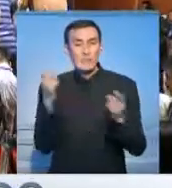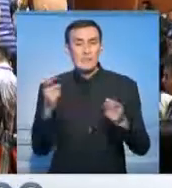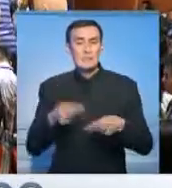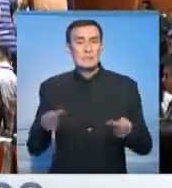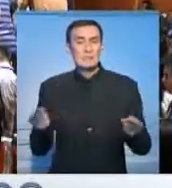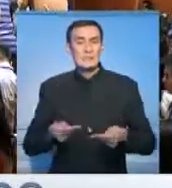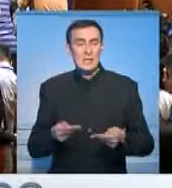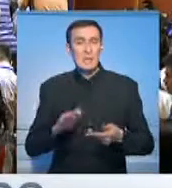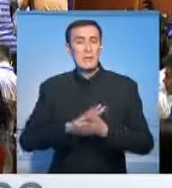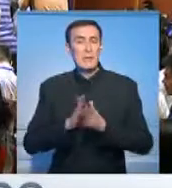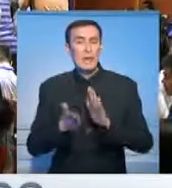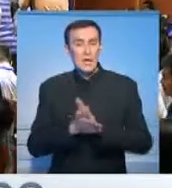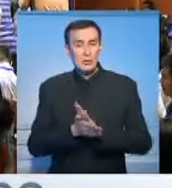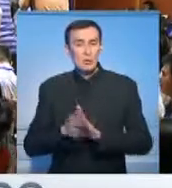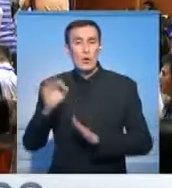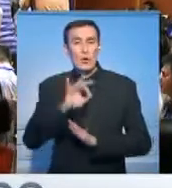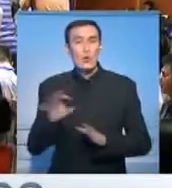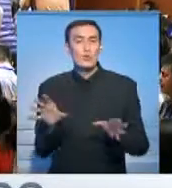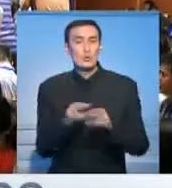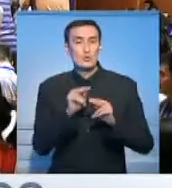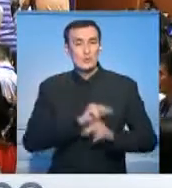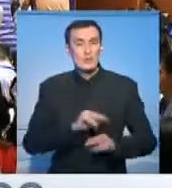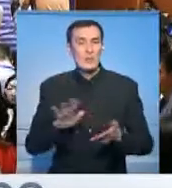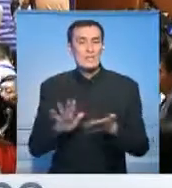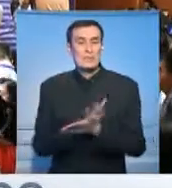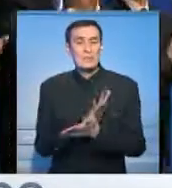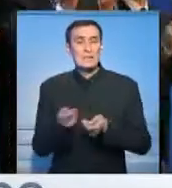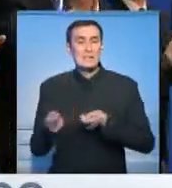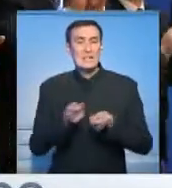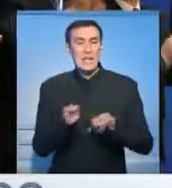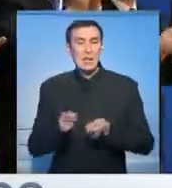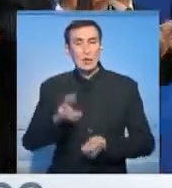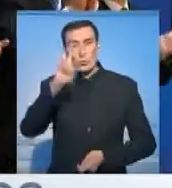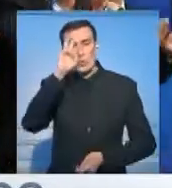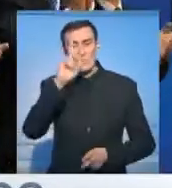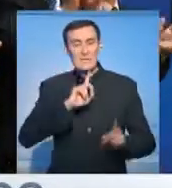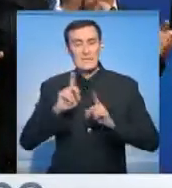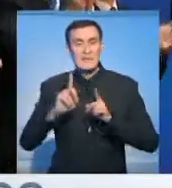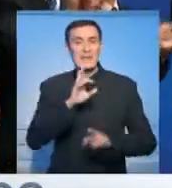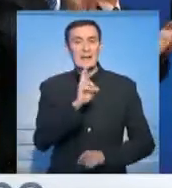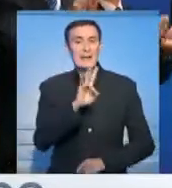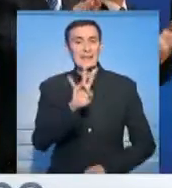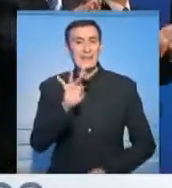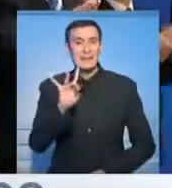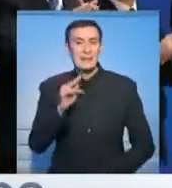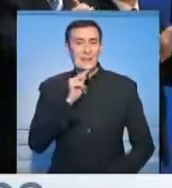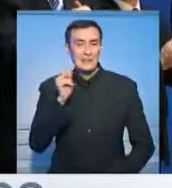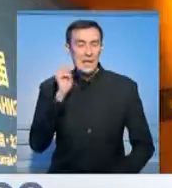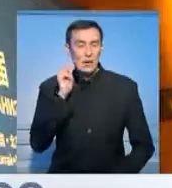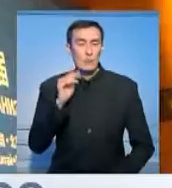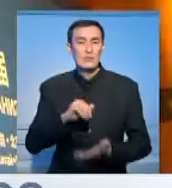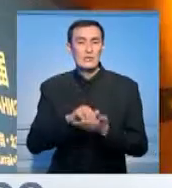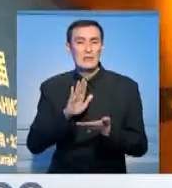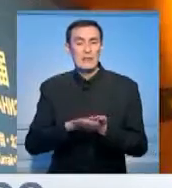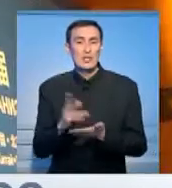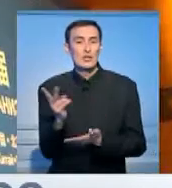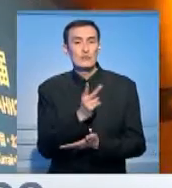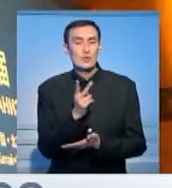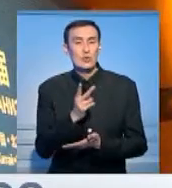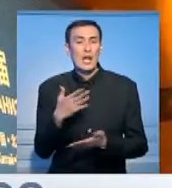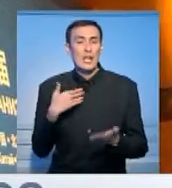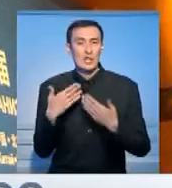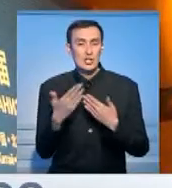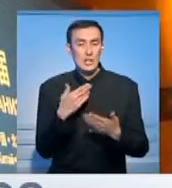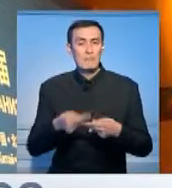подписало меморандум о сотрудничестве с пресс-канцелярией Госсовета КНР, а также соглашение об установлении двусторонних